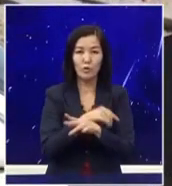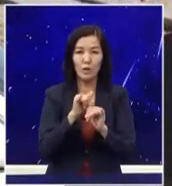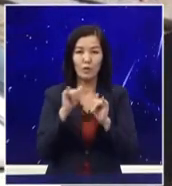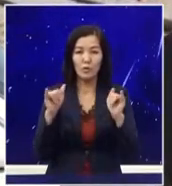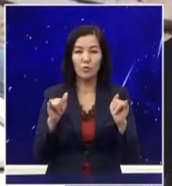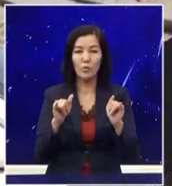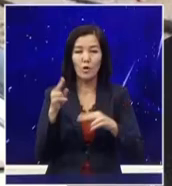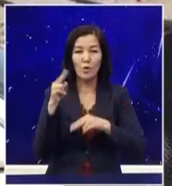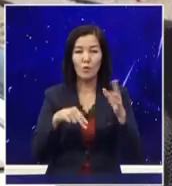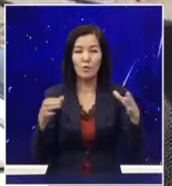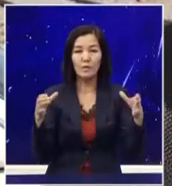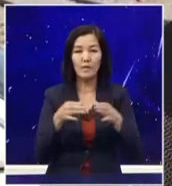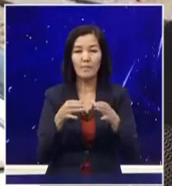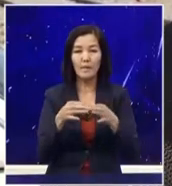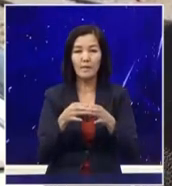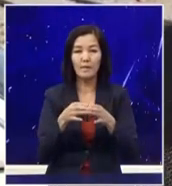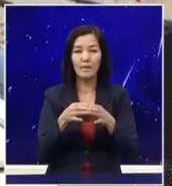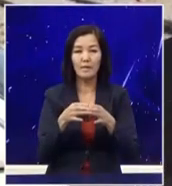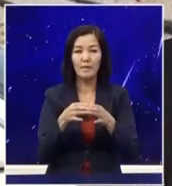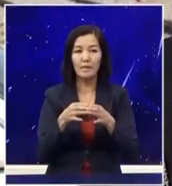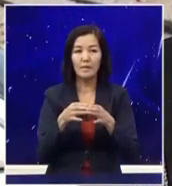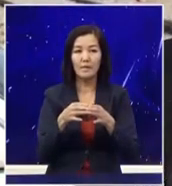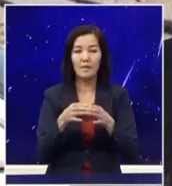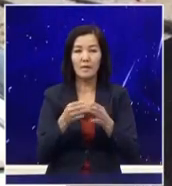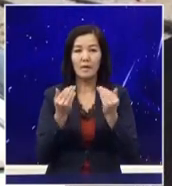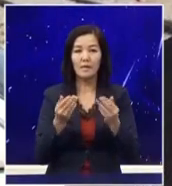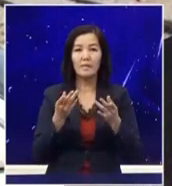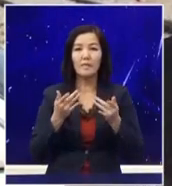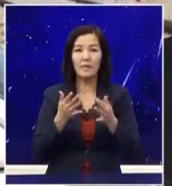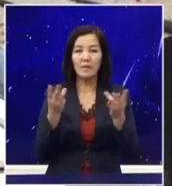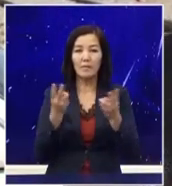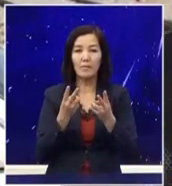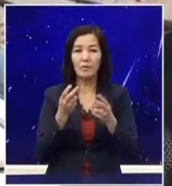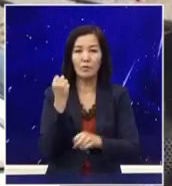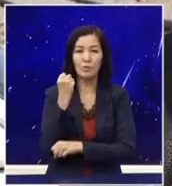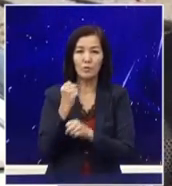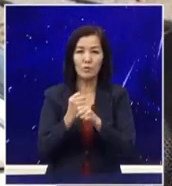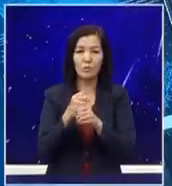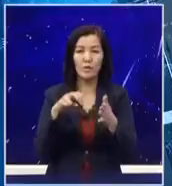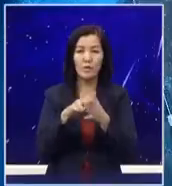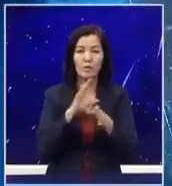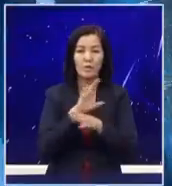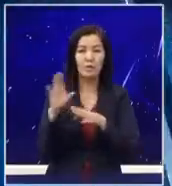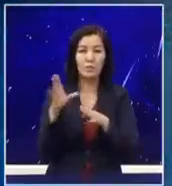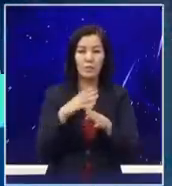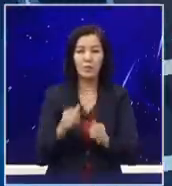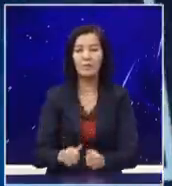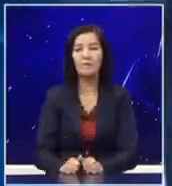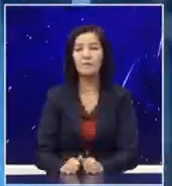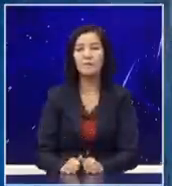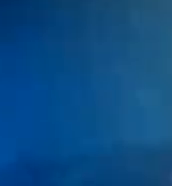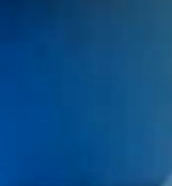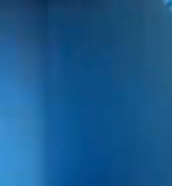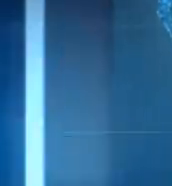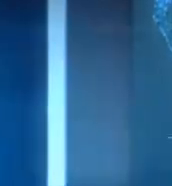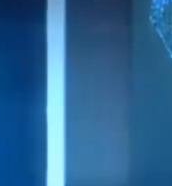мердігер мекемеге жұмыс күшін көбейту, жұмысшылар санын ұлғайту туралы хат жолданды. Елдана Серікбайқызы, Жайық Құрманбаев,